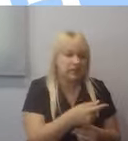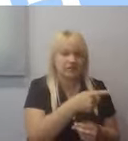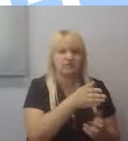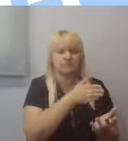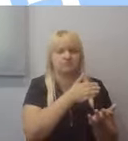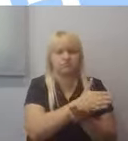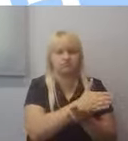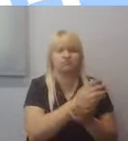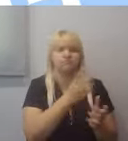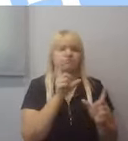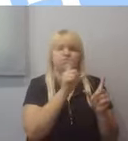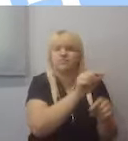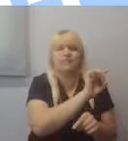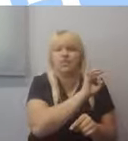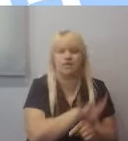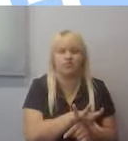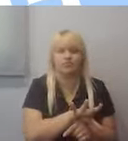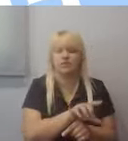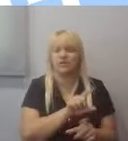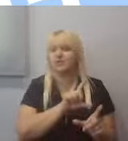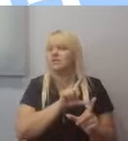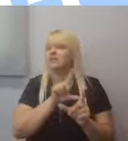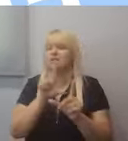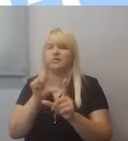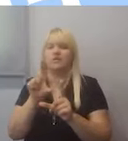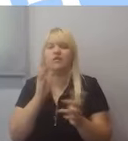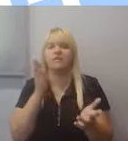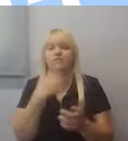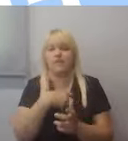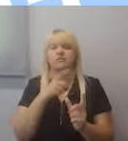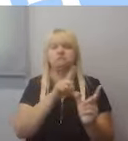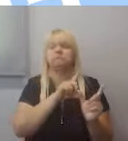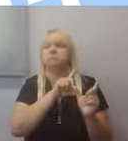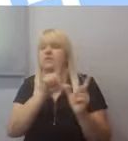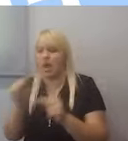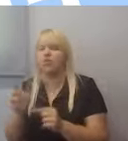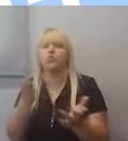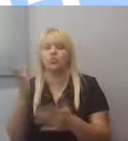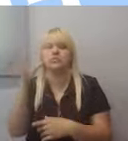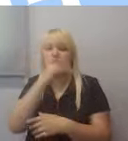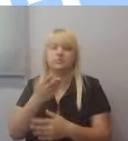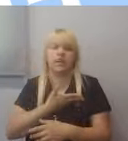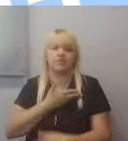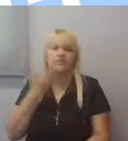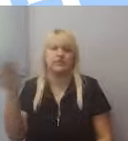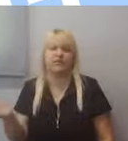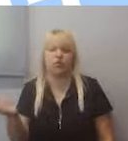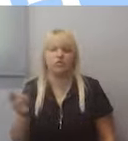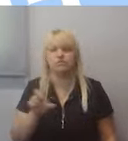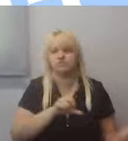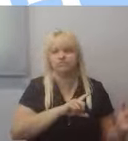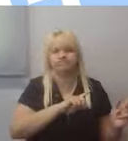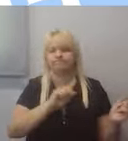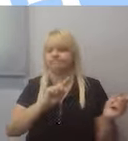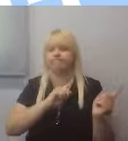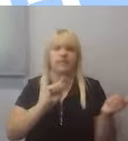tam kurš būtu varējis dzīvot tātad tā ir ļoti būtiska principu maiņa jāsaka tas